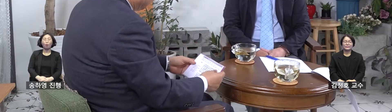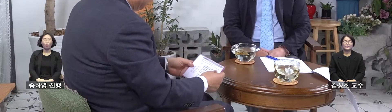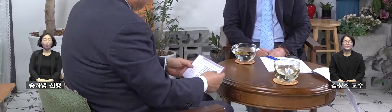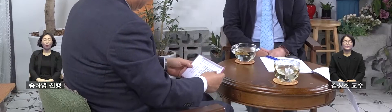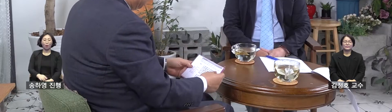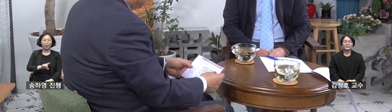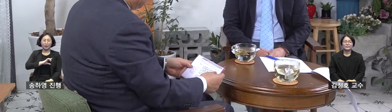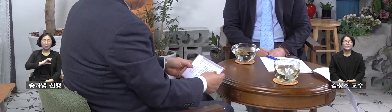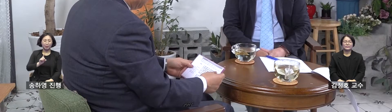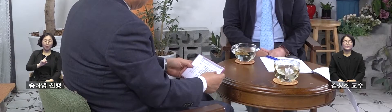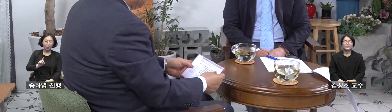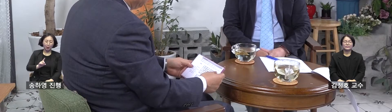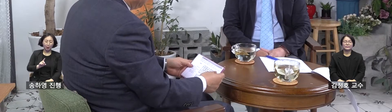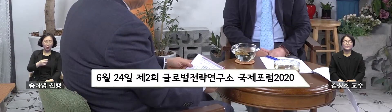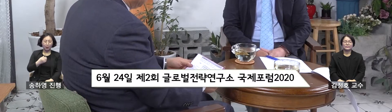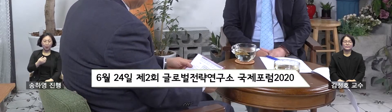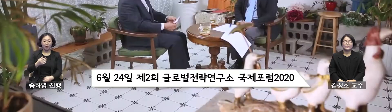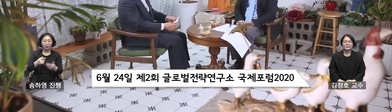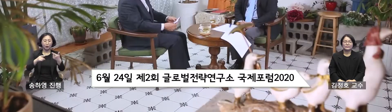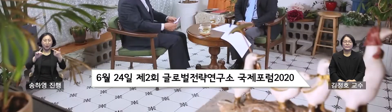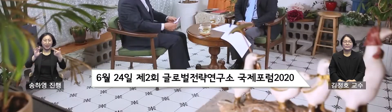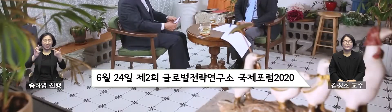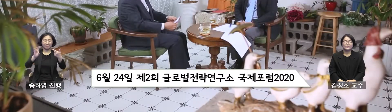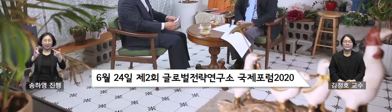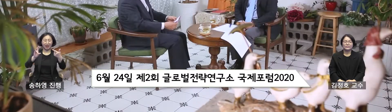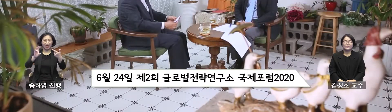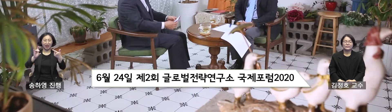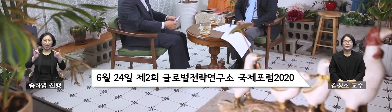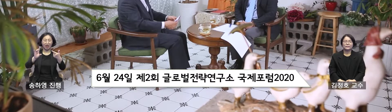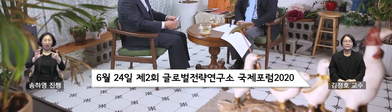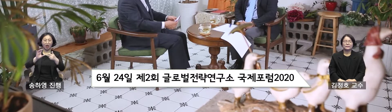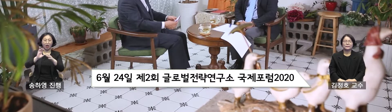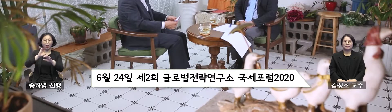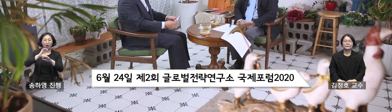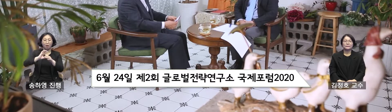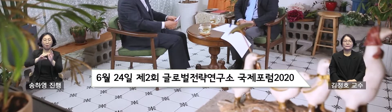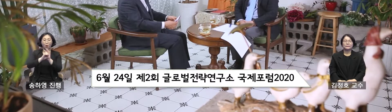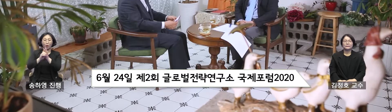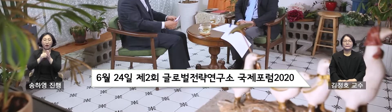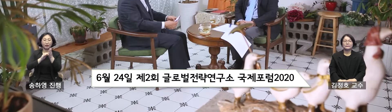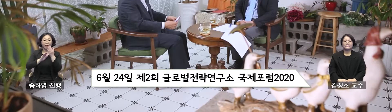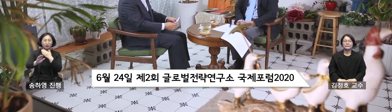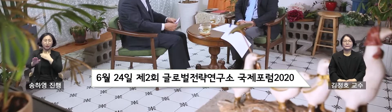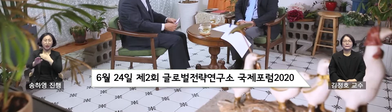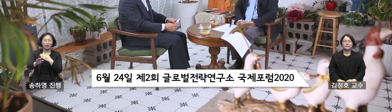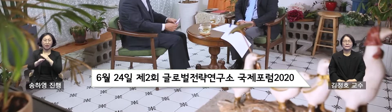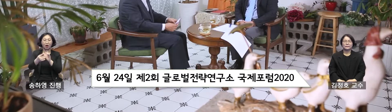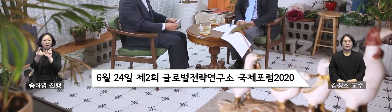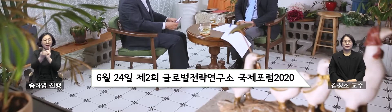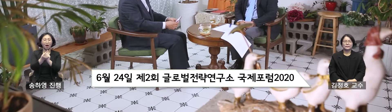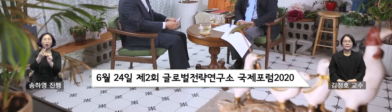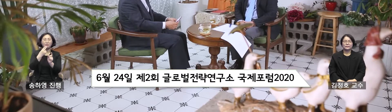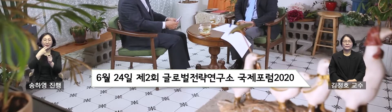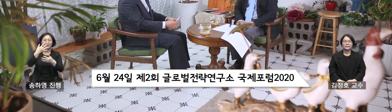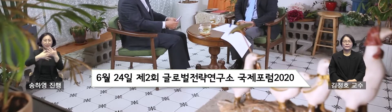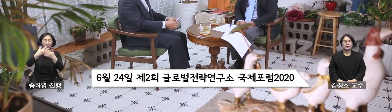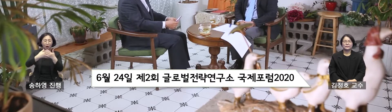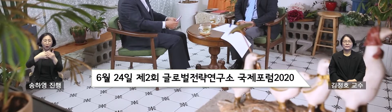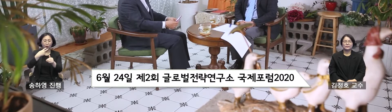제가 조사한 게 6월 24일 날. 포스트 코로나 시대 비대면 사회 부상에 따른 교육의 미래 전망하고